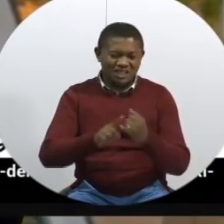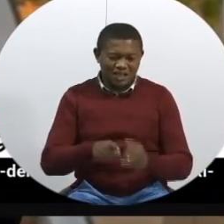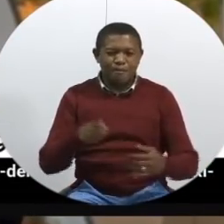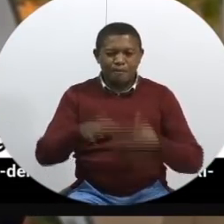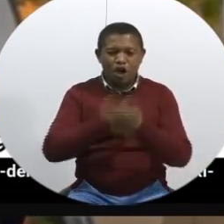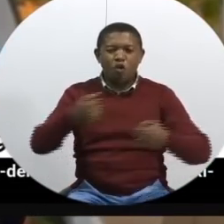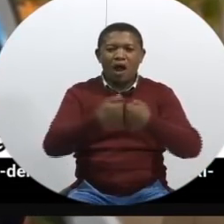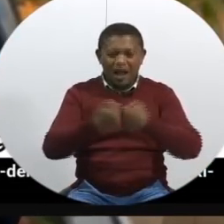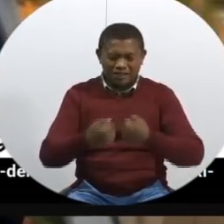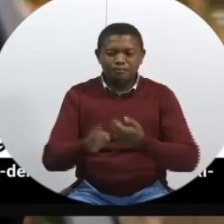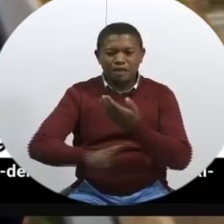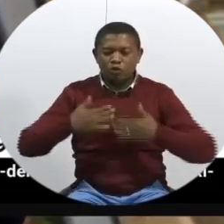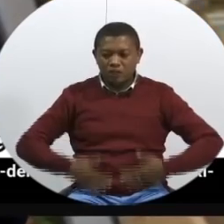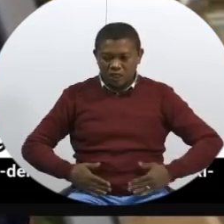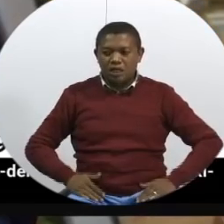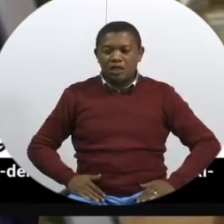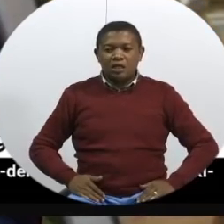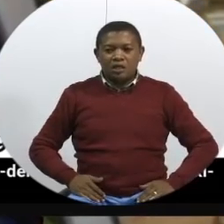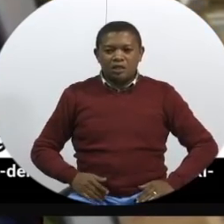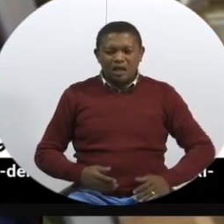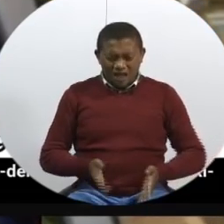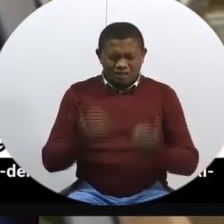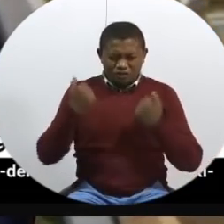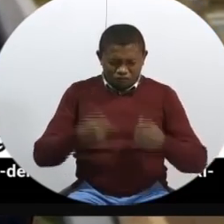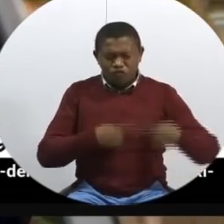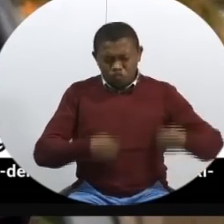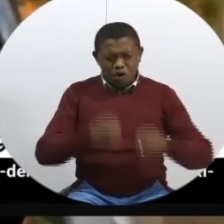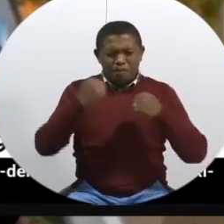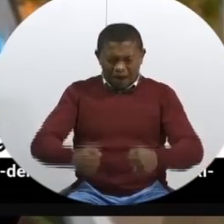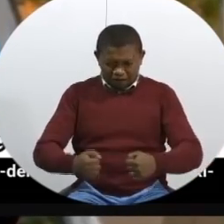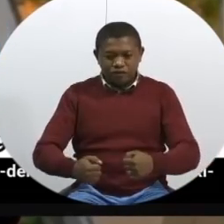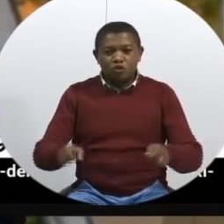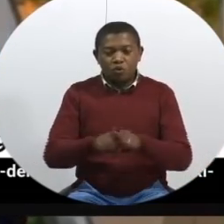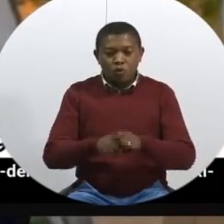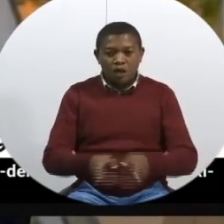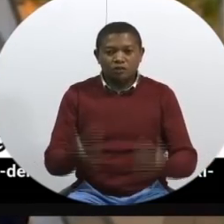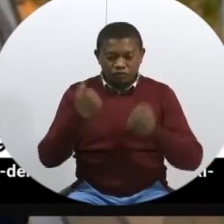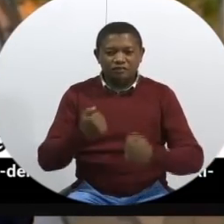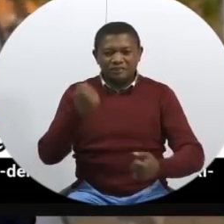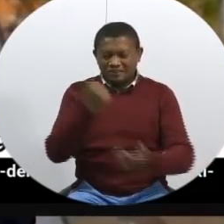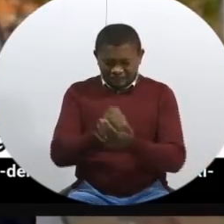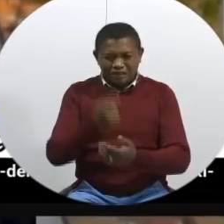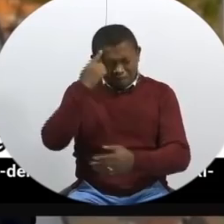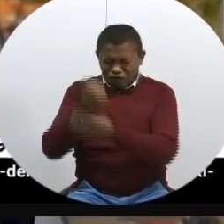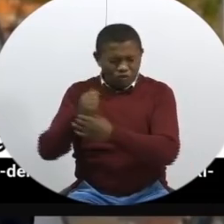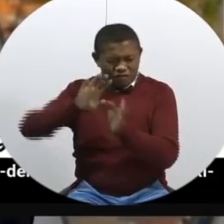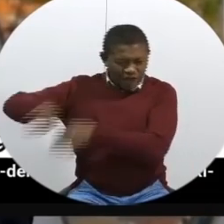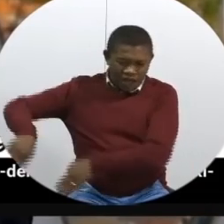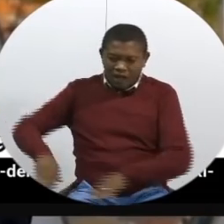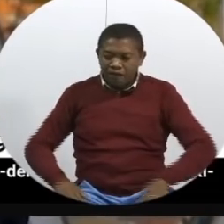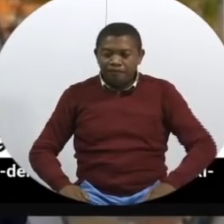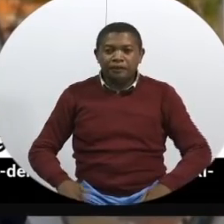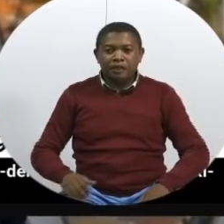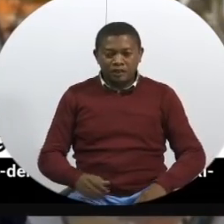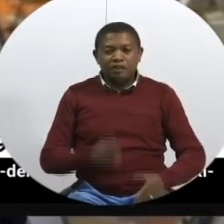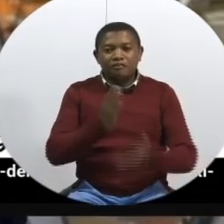ady ataontsika, mila mahery fo daholo tsika, mila mahay mifetena daholo fa afaka an'izay 10 andro izay an